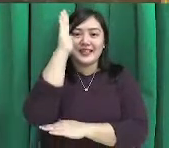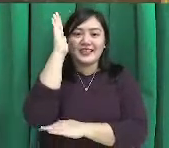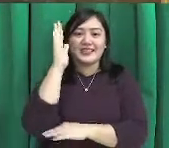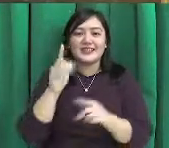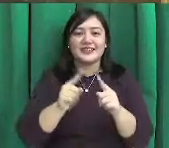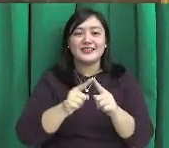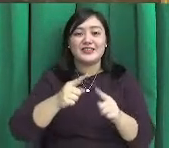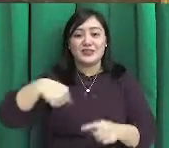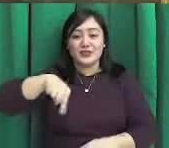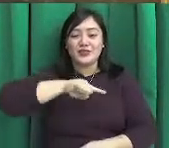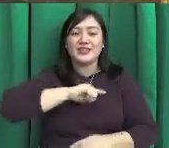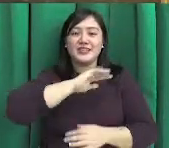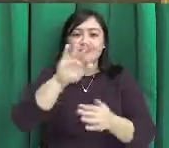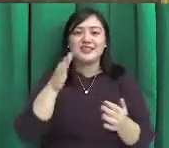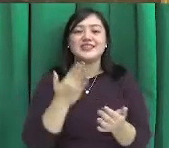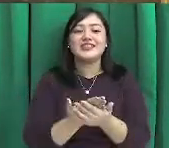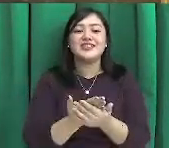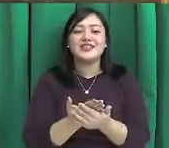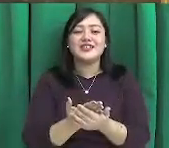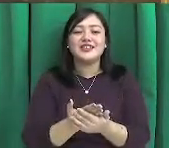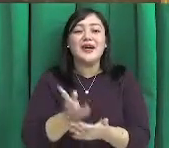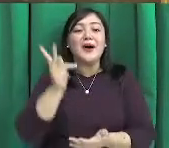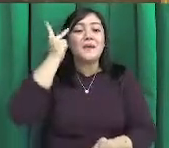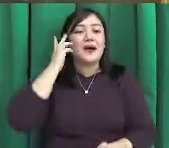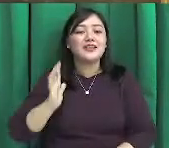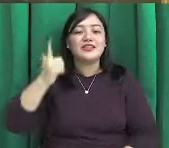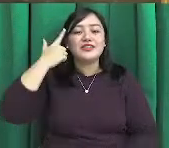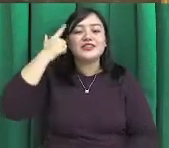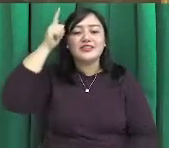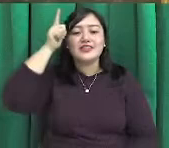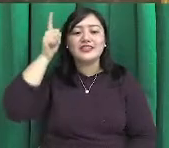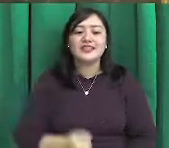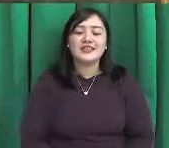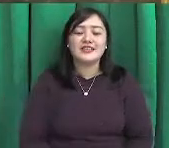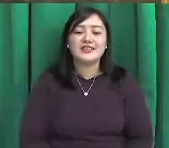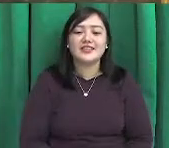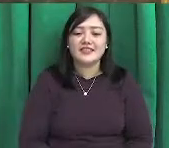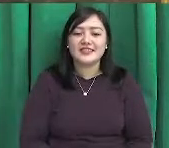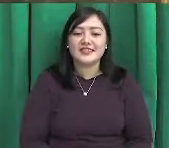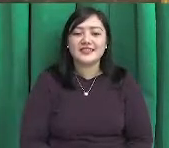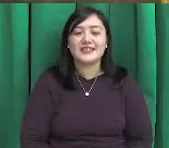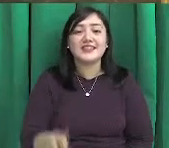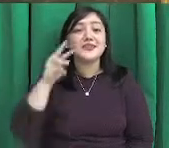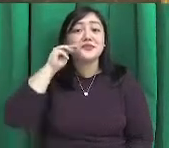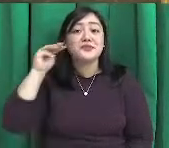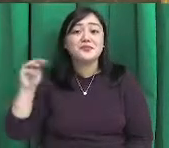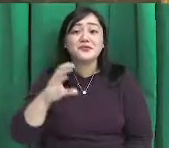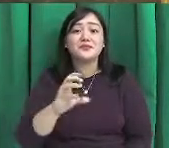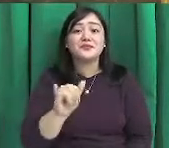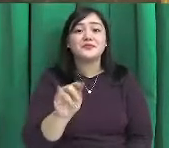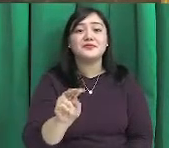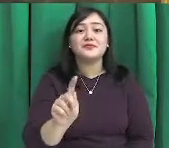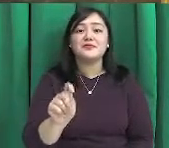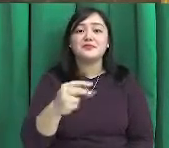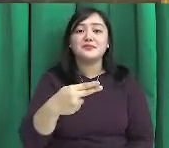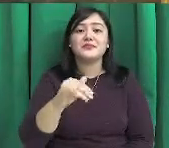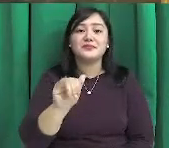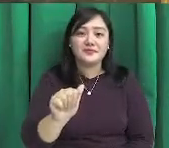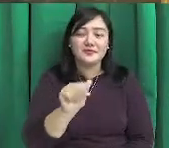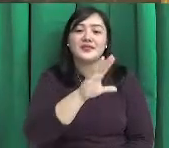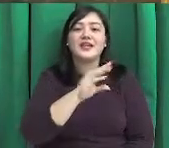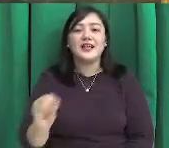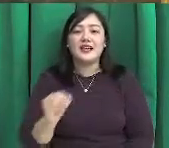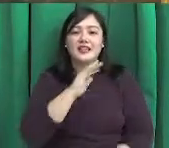sa ating magagandang mga co-host niyo po. Amen! Kay Ma'am Cynthia, tsaka kay Ma'am Marinelli, at saka lahat po ng crew dito